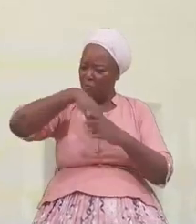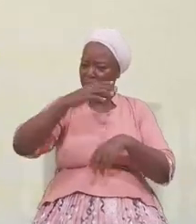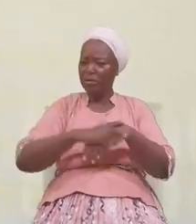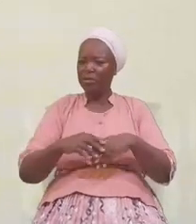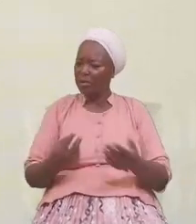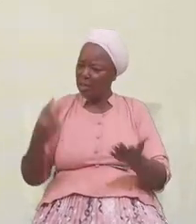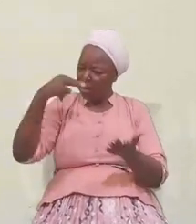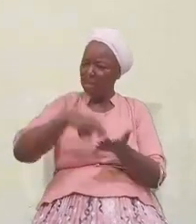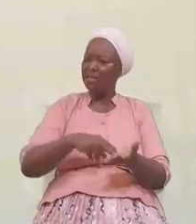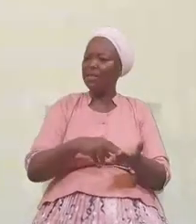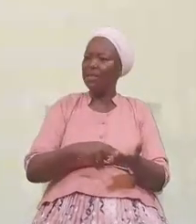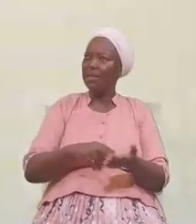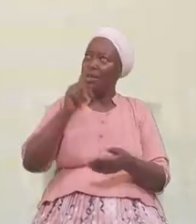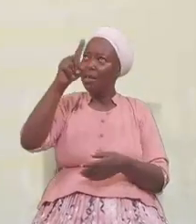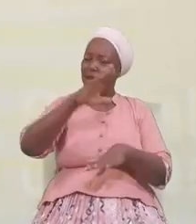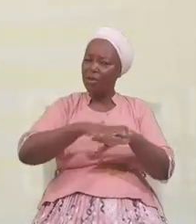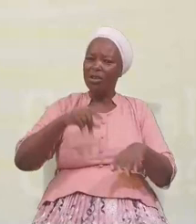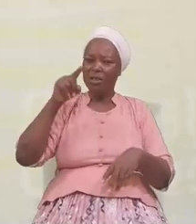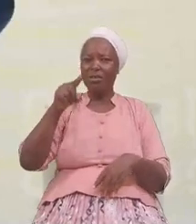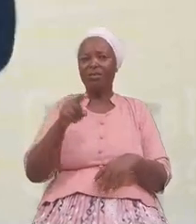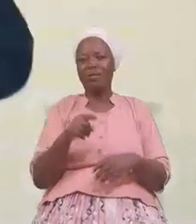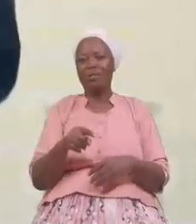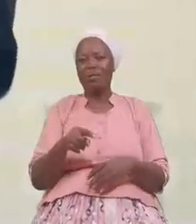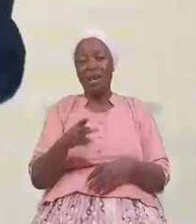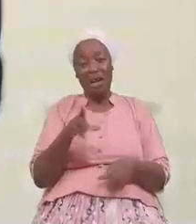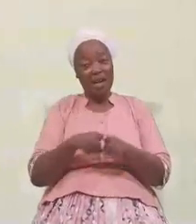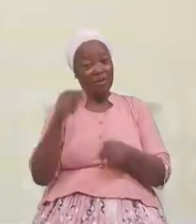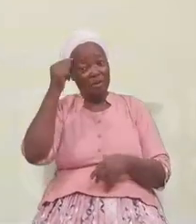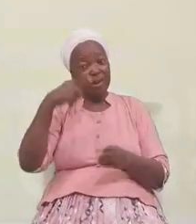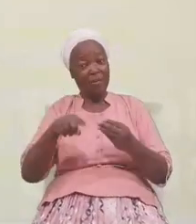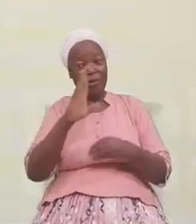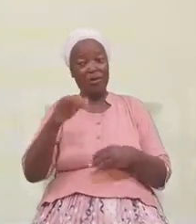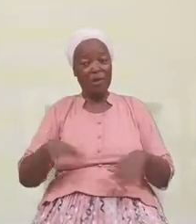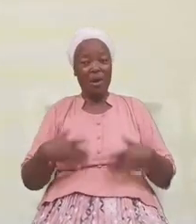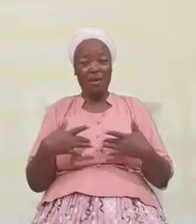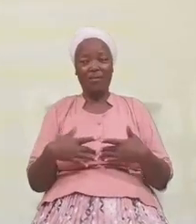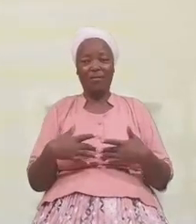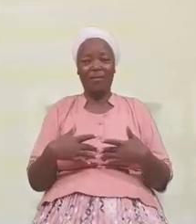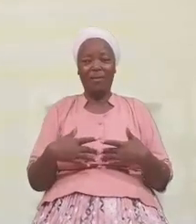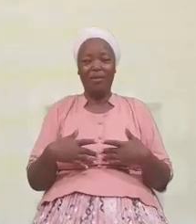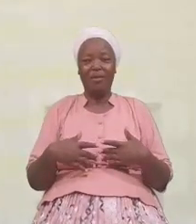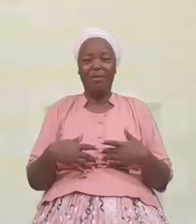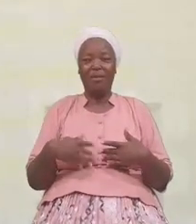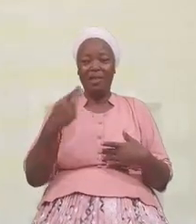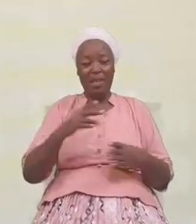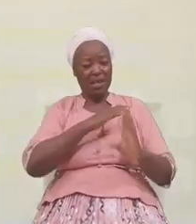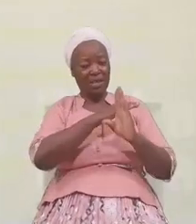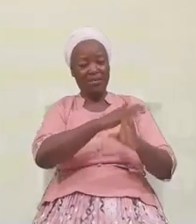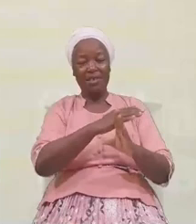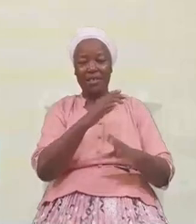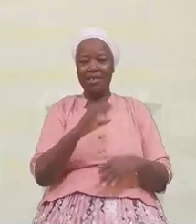Lève-toi, il t'appelle. Comme tu penses à ta vie, les obstacles, les